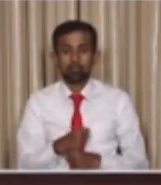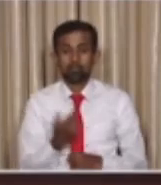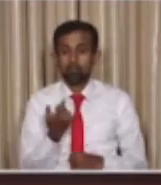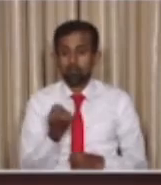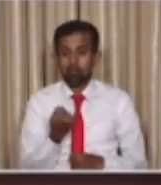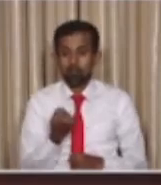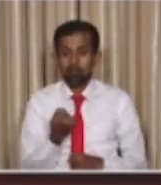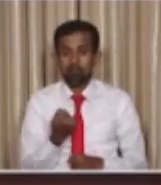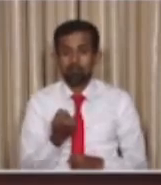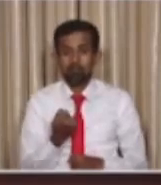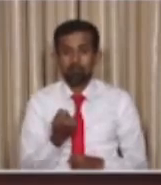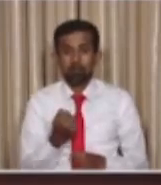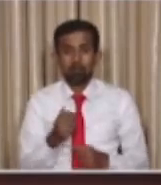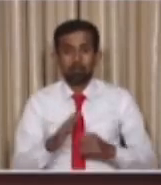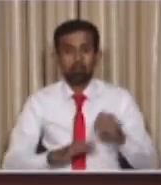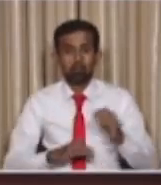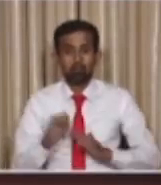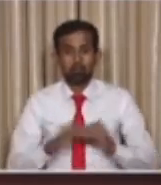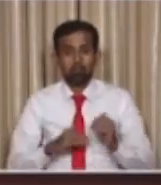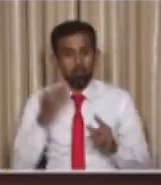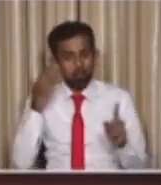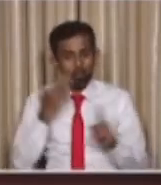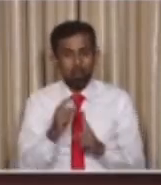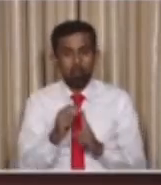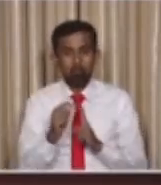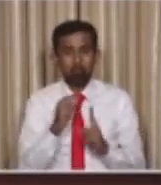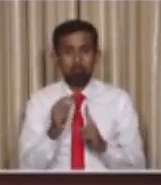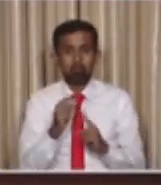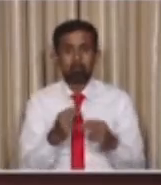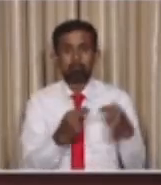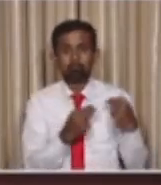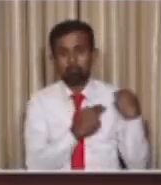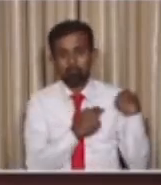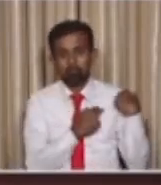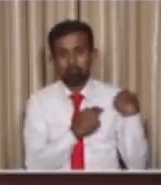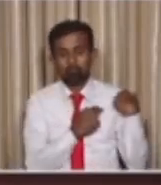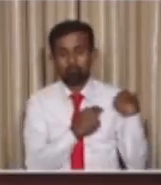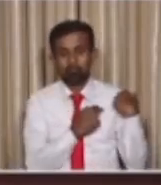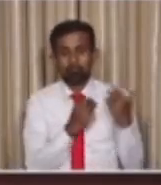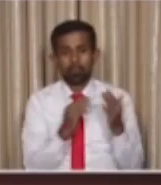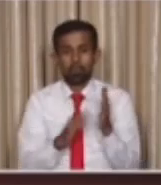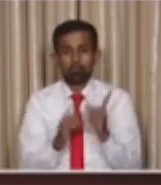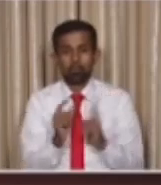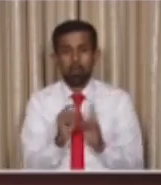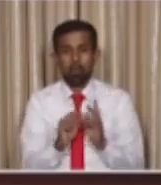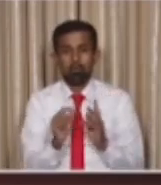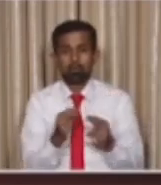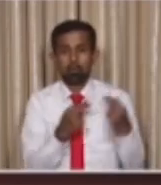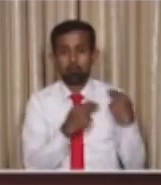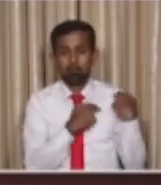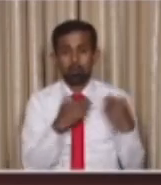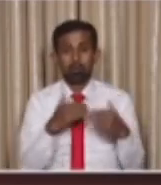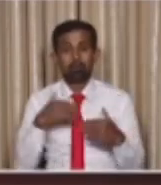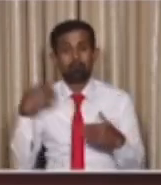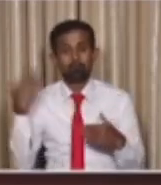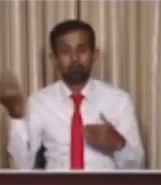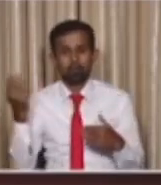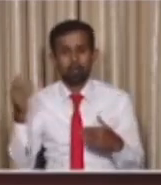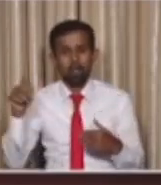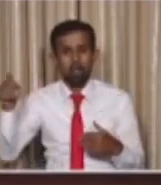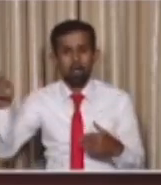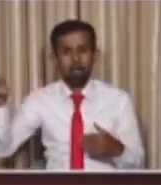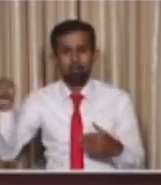රාජ්‍ය මුදල් පරිහරණය පිළිබඳ පාර්ලිමේන්තුවට තිබෙන වගකීම, ඒ අමාත්‍යාංශ වල තියෙන වගකීමට බැහැරව කවුරුන්